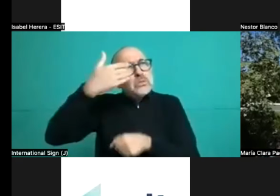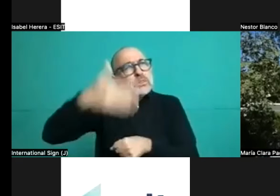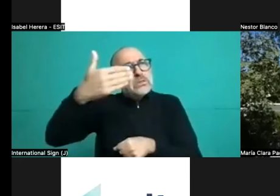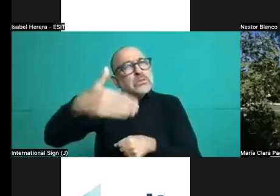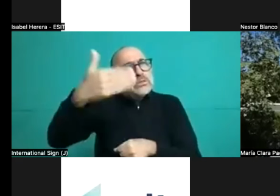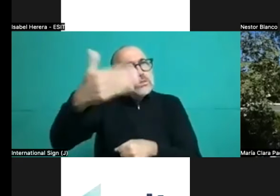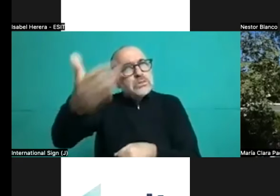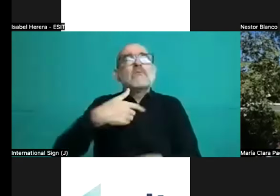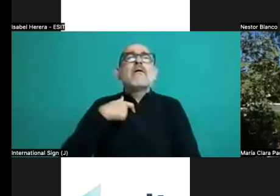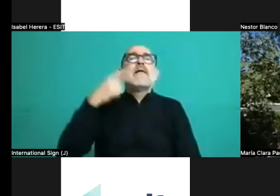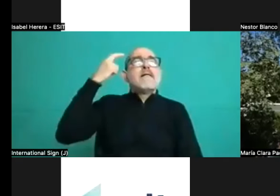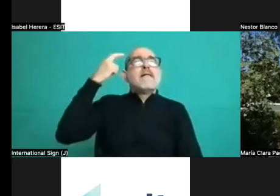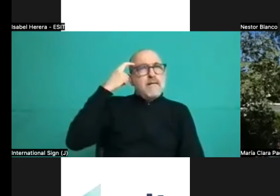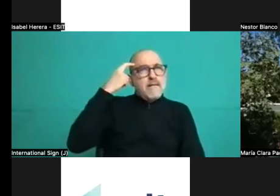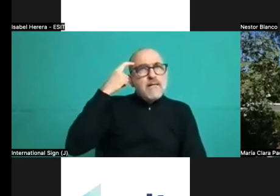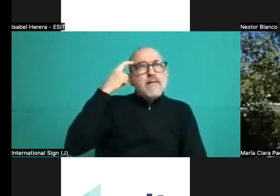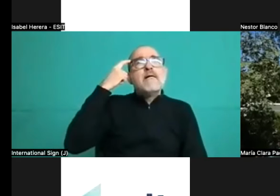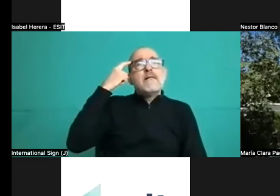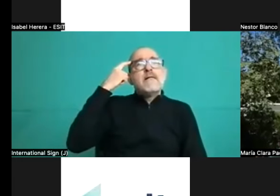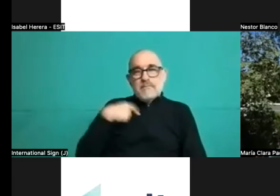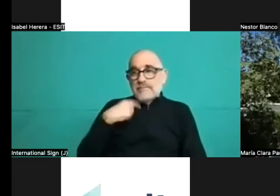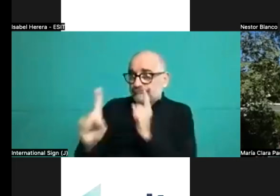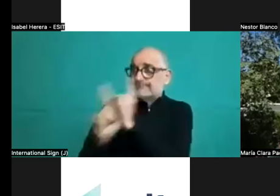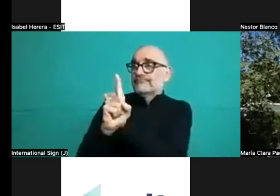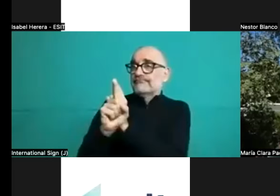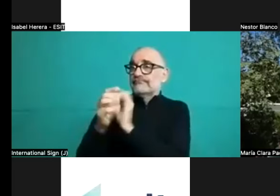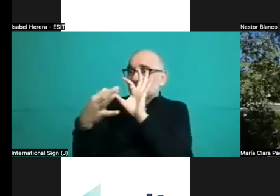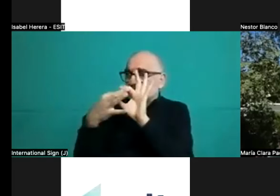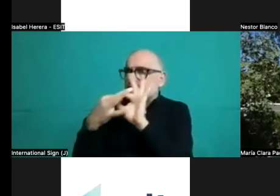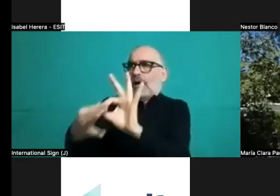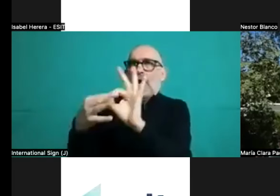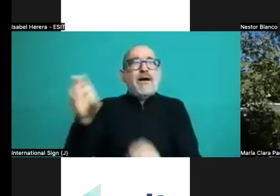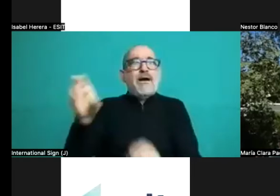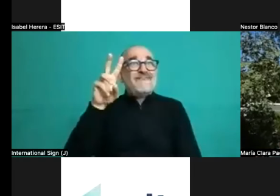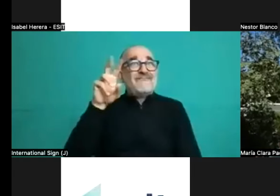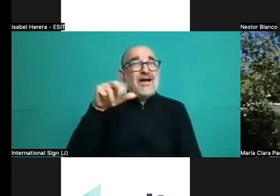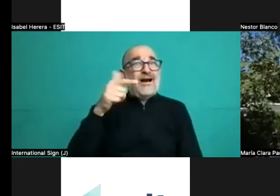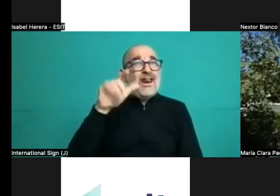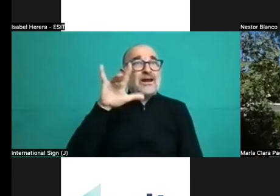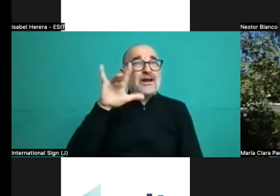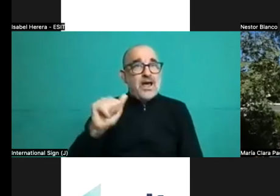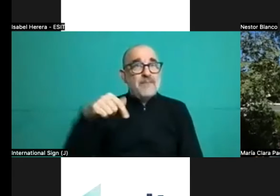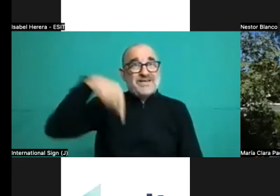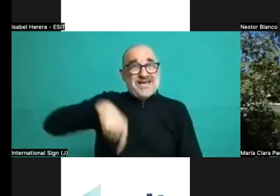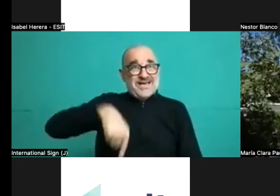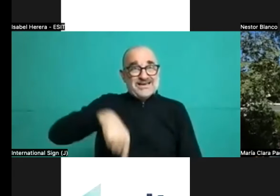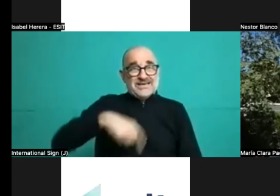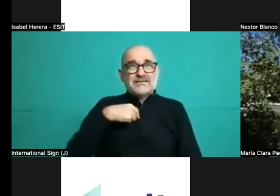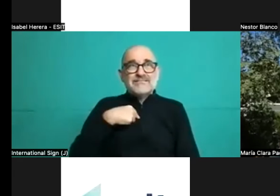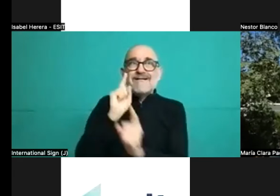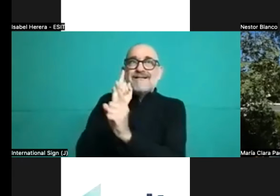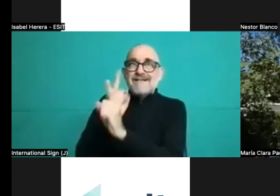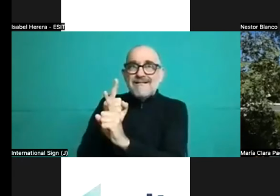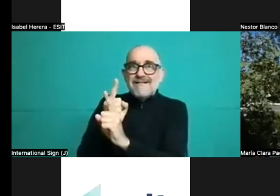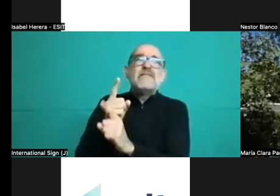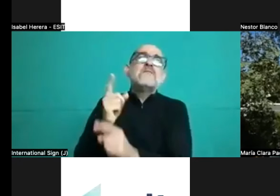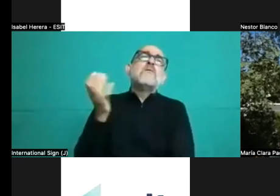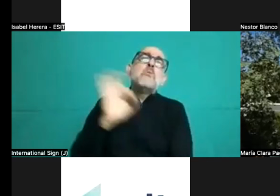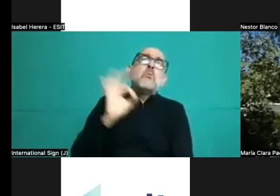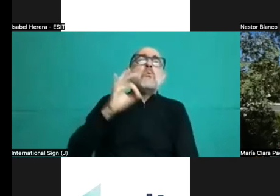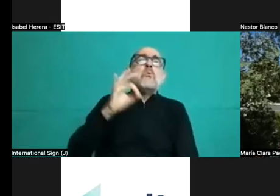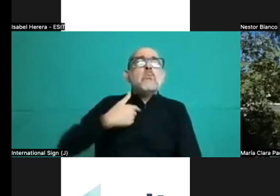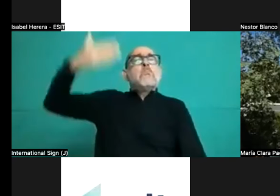Je connais depuis longtemps. J'ai commencé avec elle un travail dans le réseau panaméricain des patients pour la sécurité des patients. Et dans